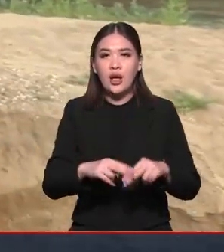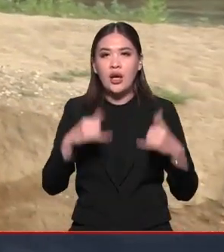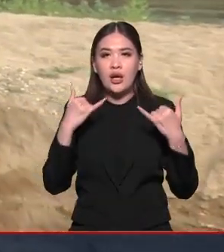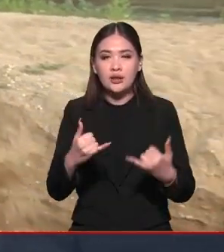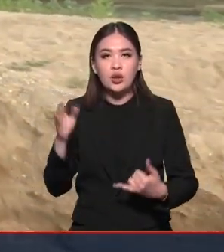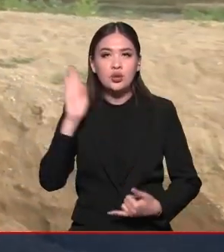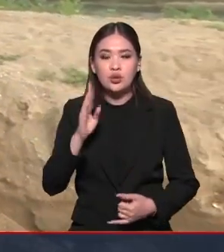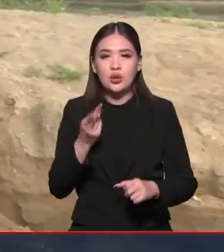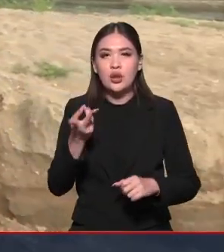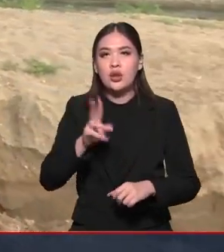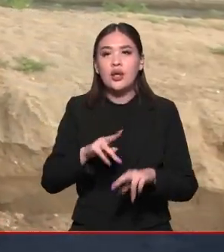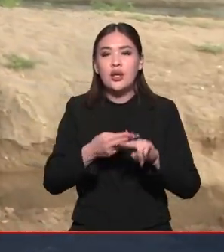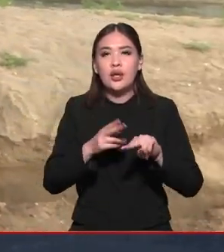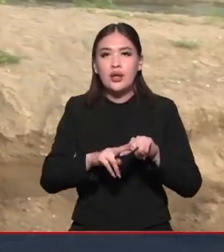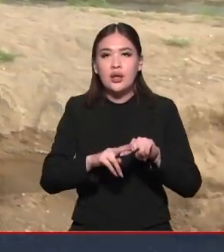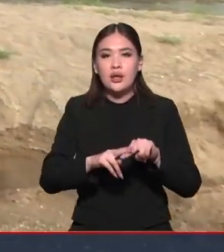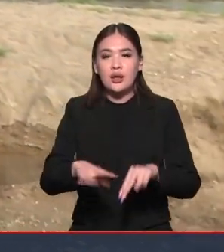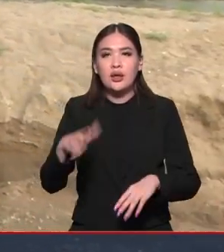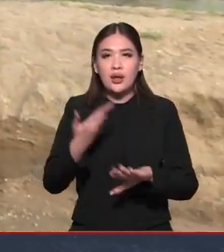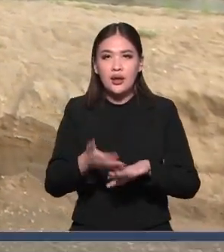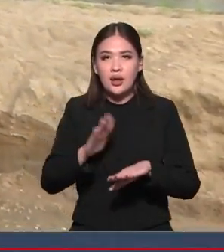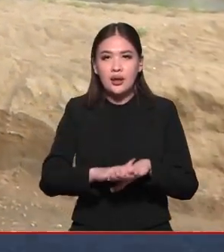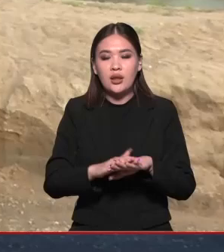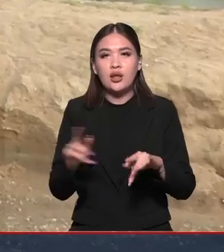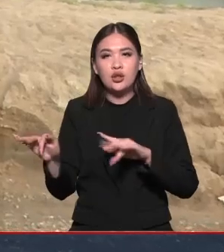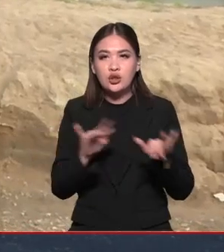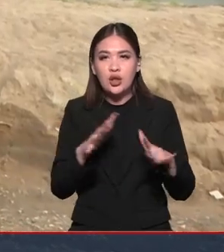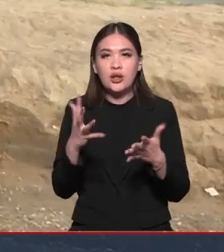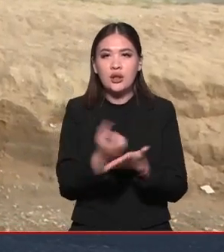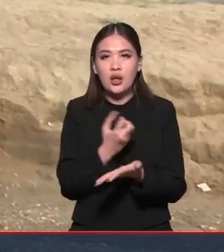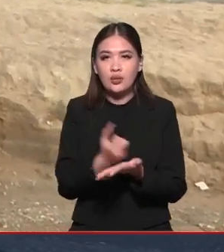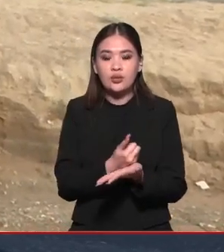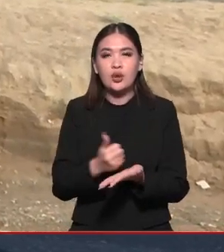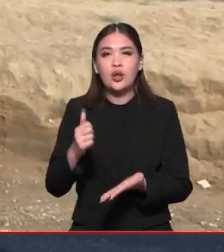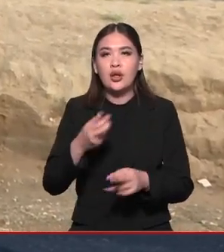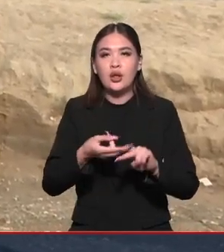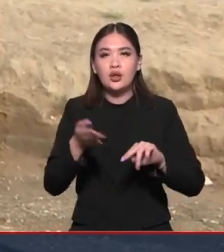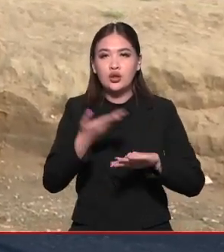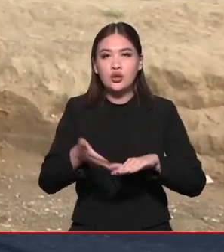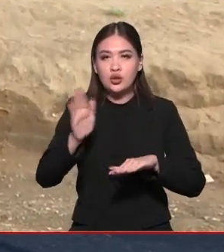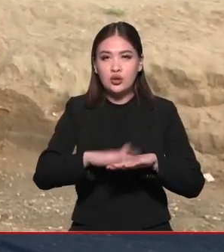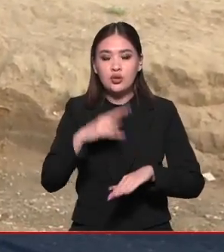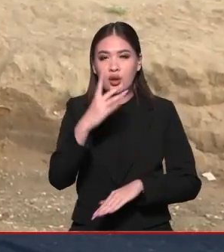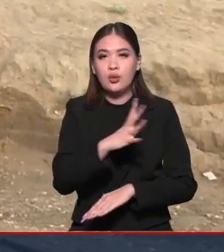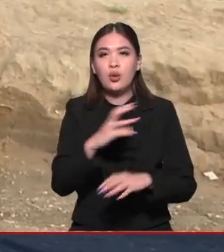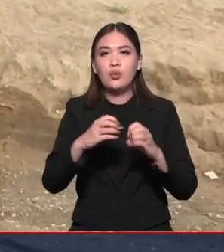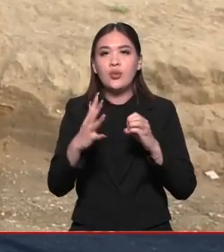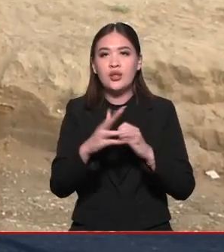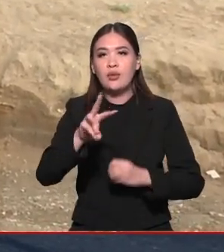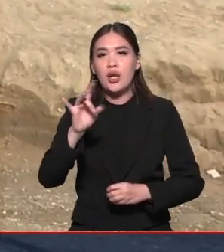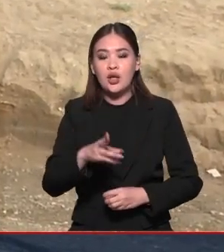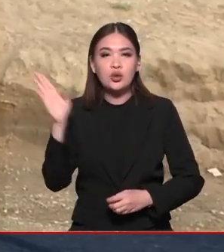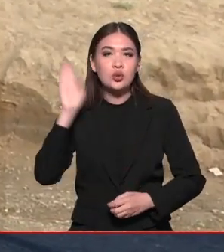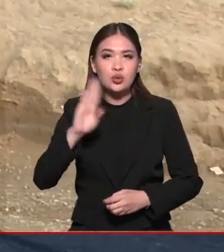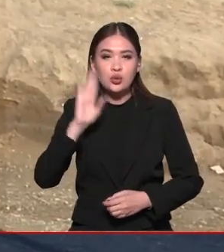үшу қиындайды. Сарапшылар 20 жылдың көлемінде тіршілік нәрінен тапшылық болатын болжап отыр. Бұл дегеніңіз кемі 15 миллиард текше метрдей